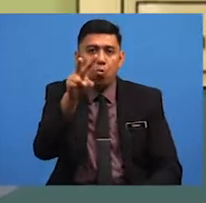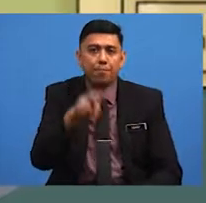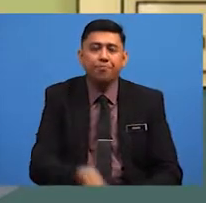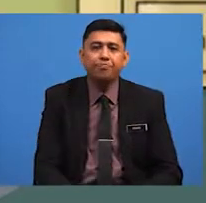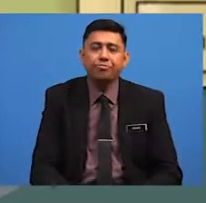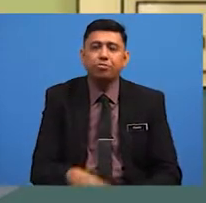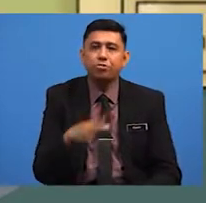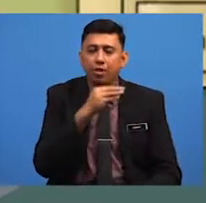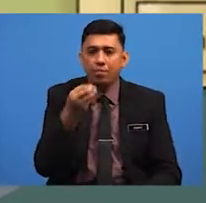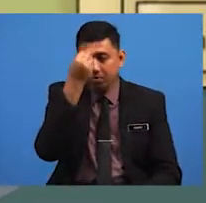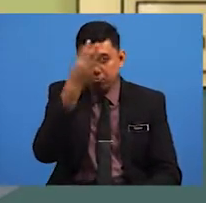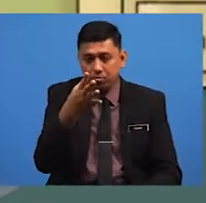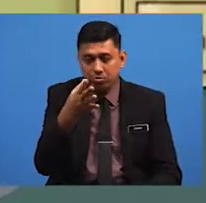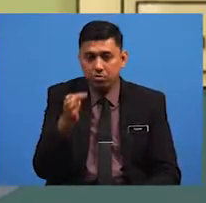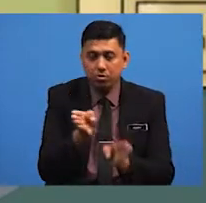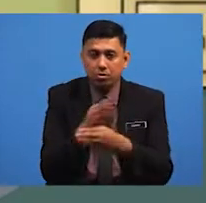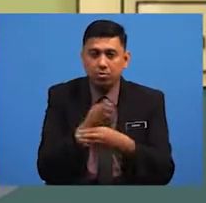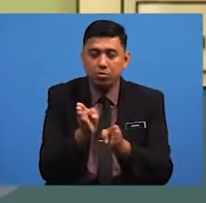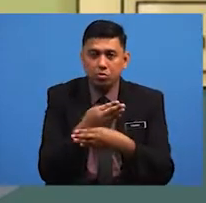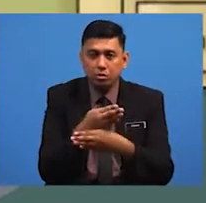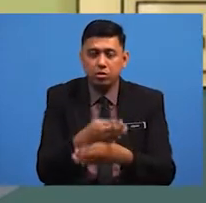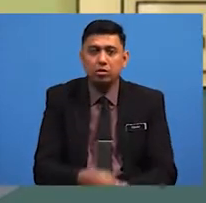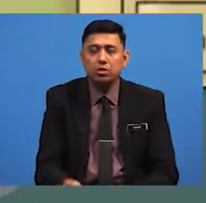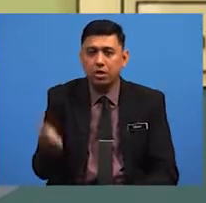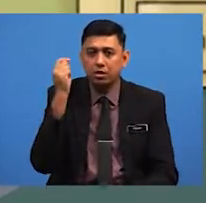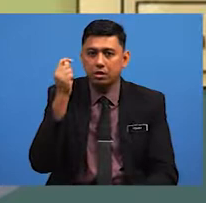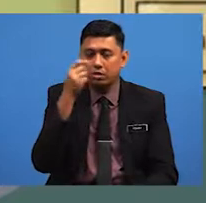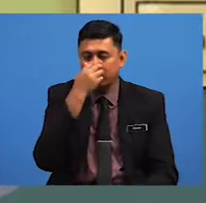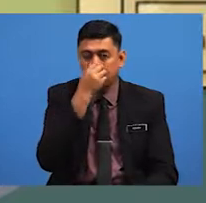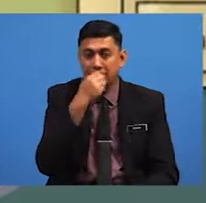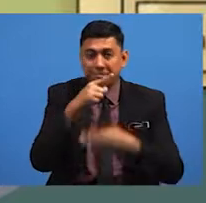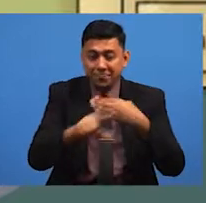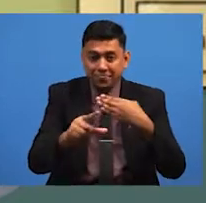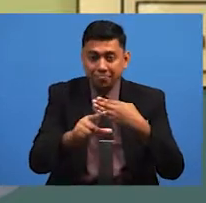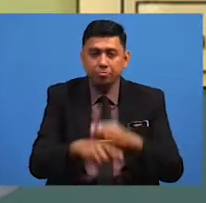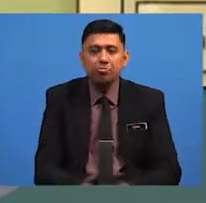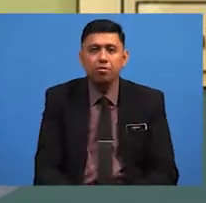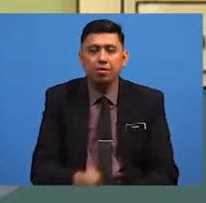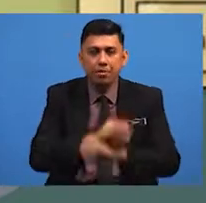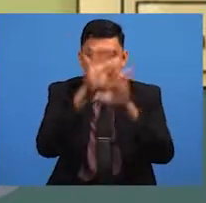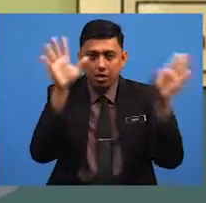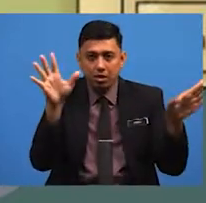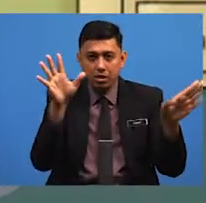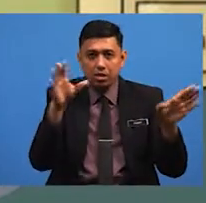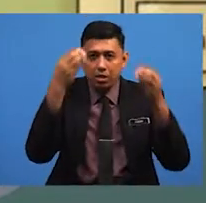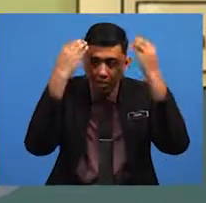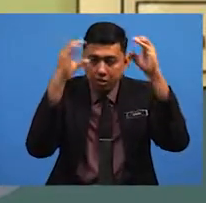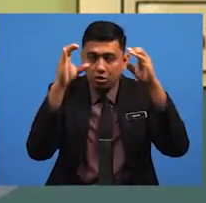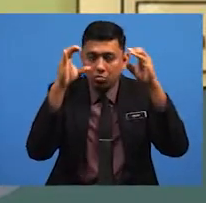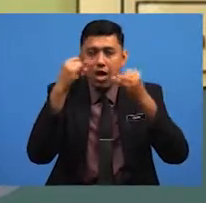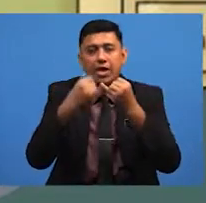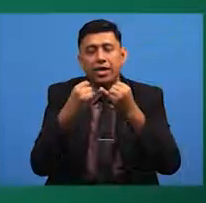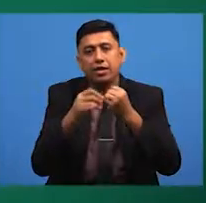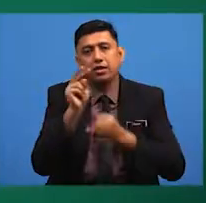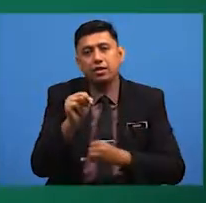dan nya tekan bentuk-bentuk tenaga selepas penerangan ceguk di akhir segmen